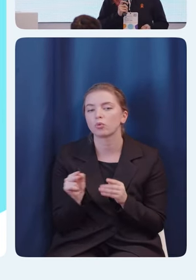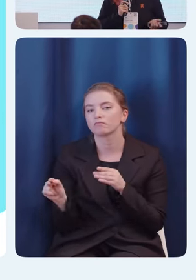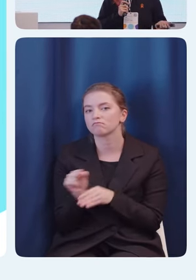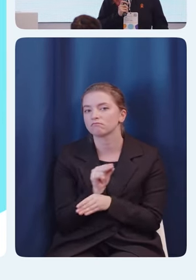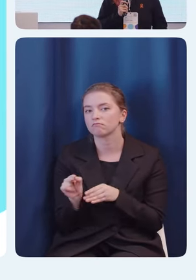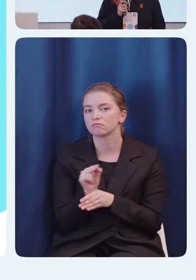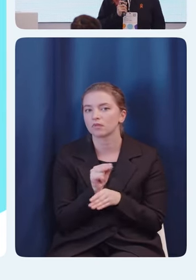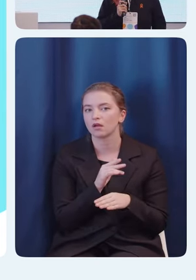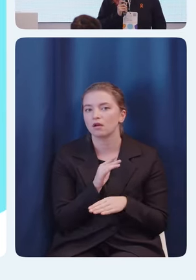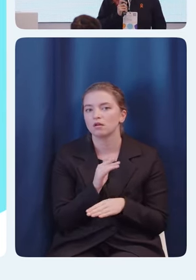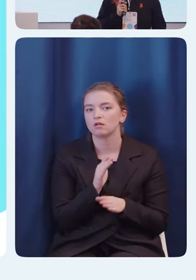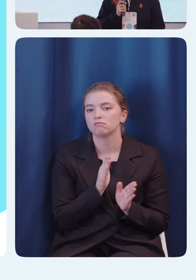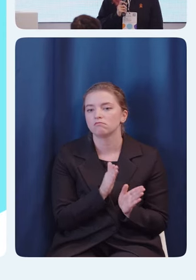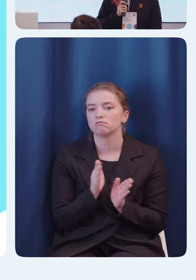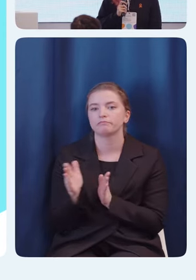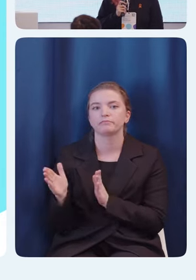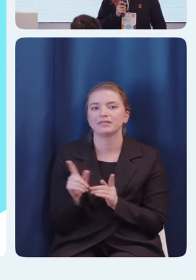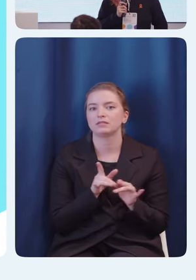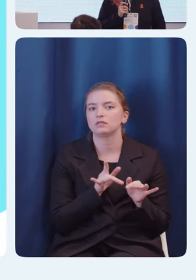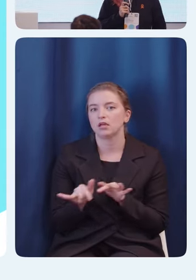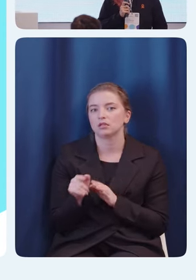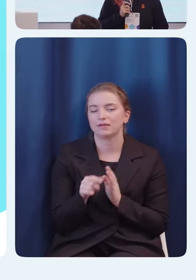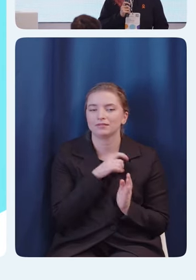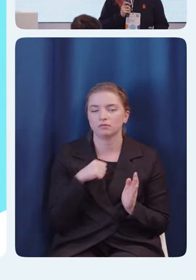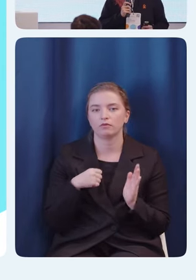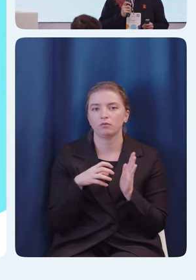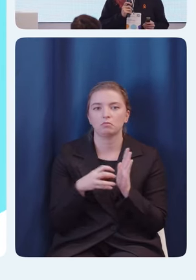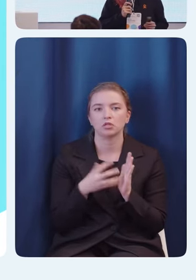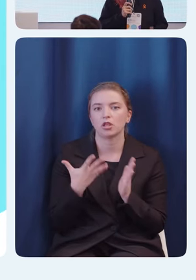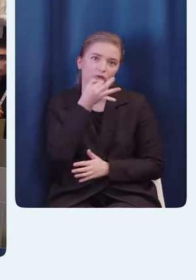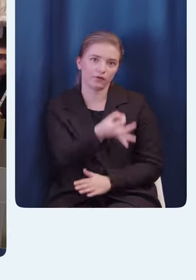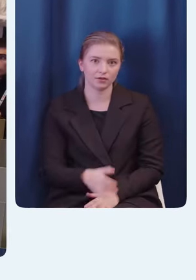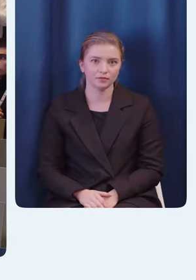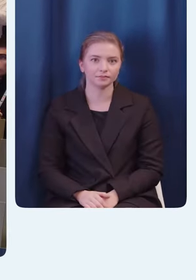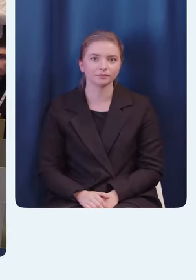в поведение приложения, если скринридер включен.